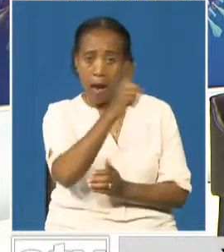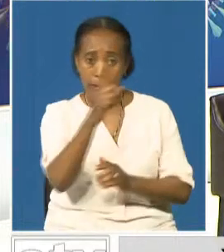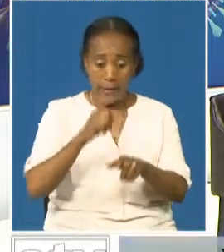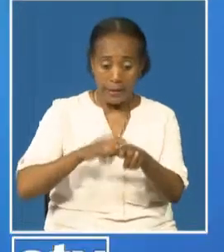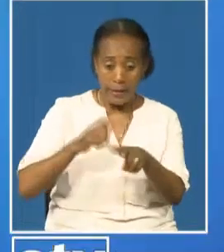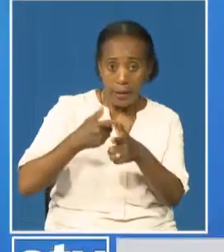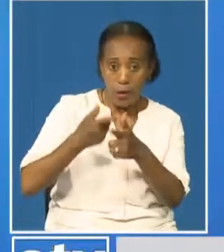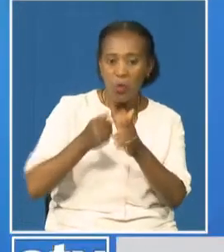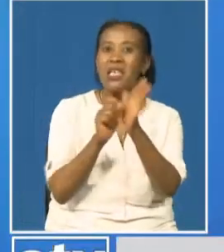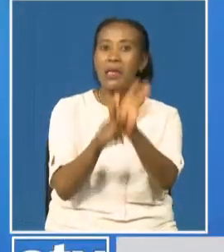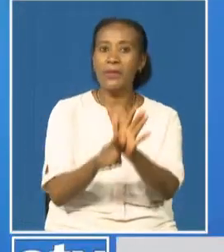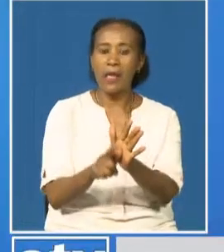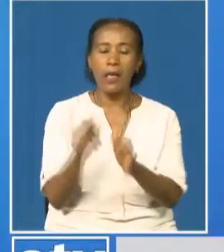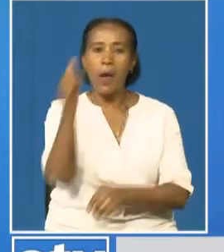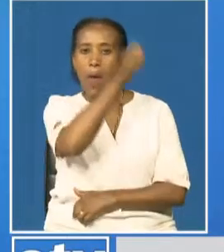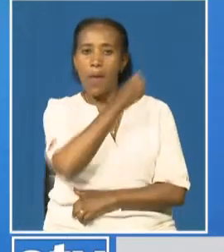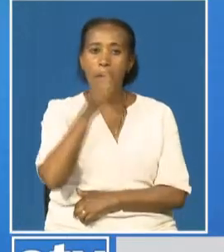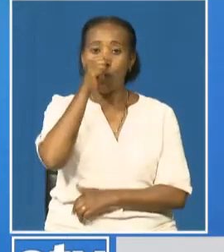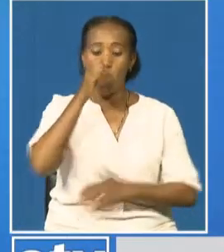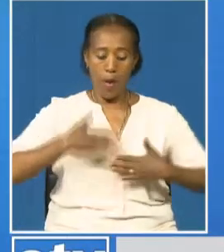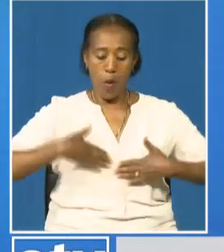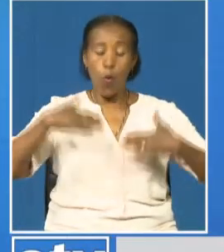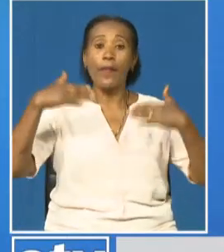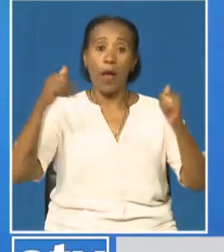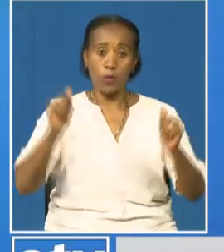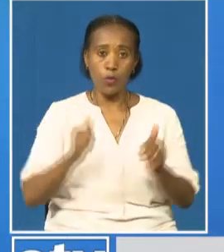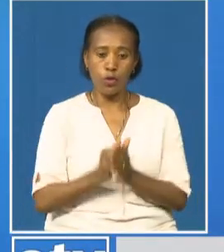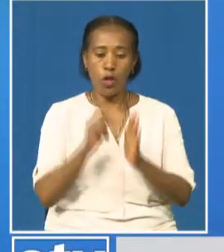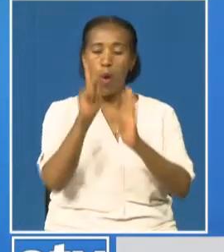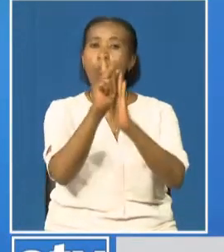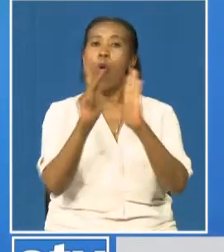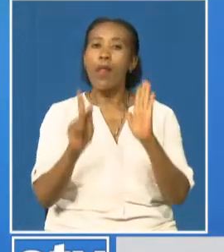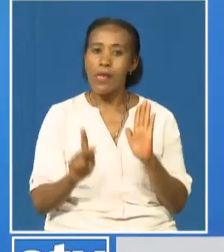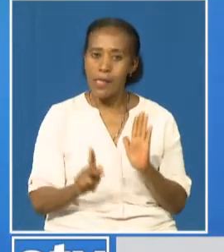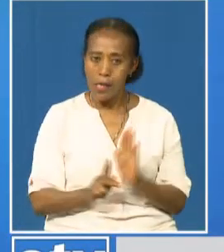አንዳንድ ጊዜ ደግሞ ለምሳሌ በኢትዮጵያ የወጣቶች ፖሊሲ